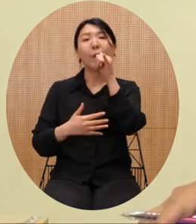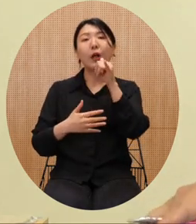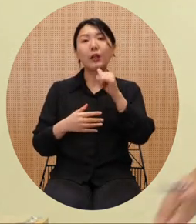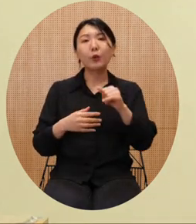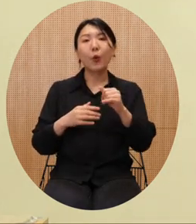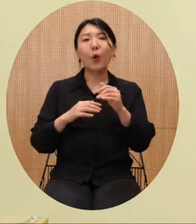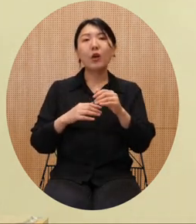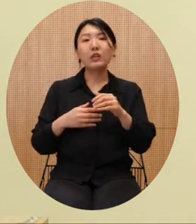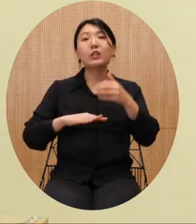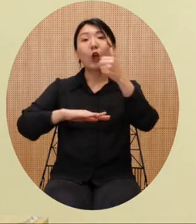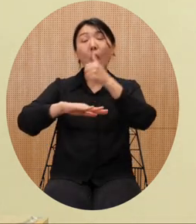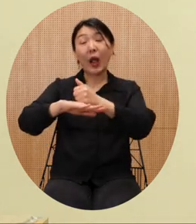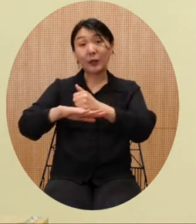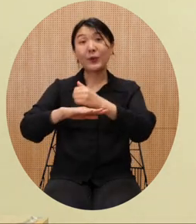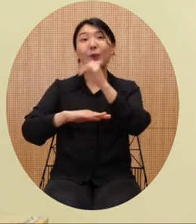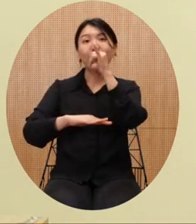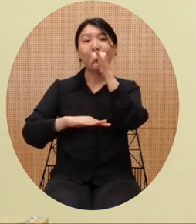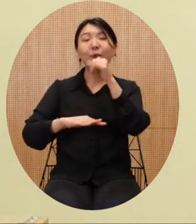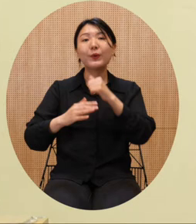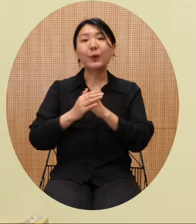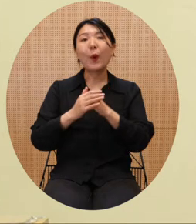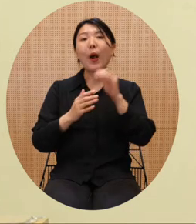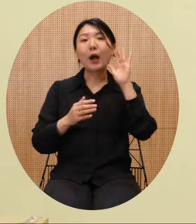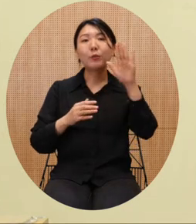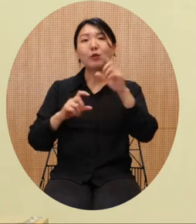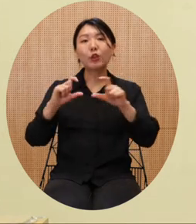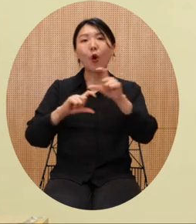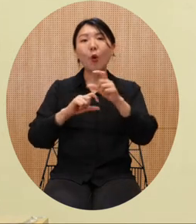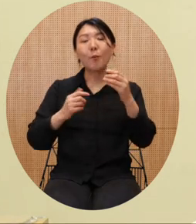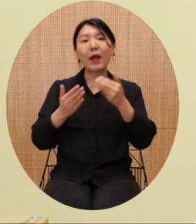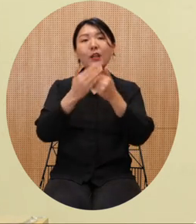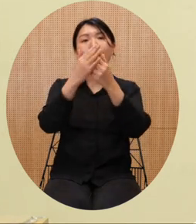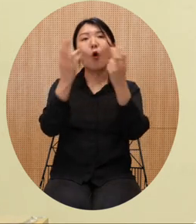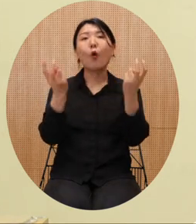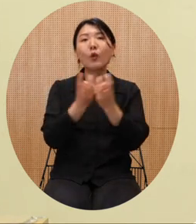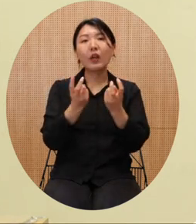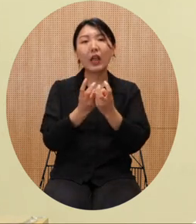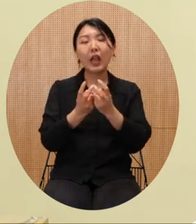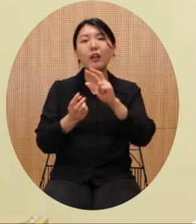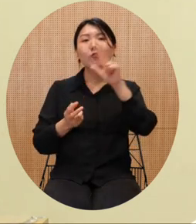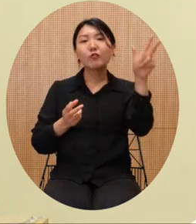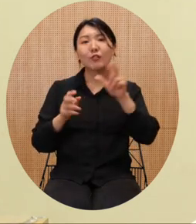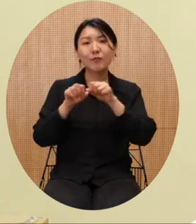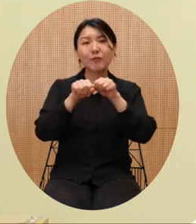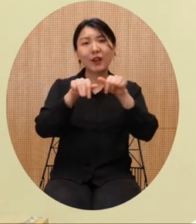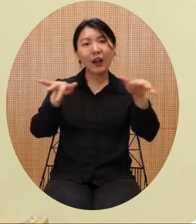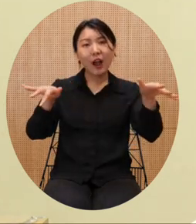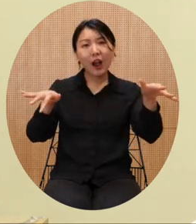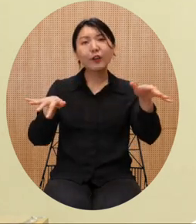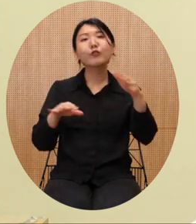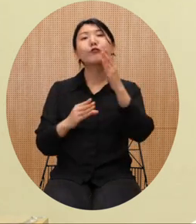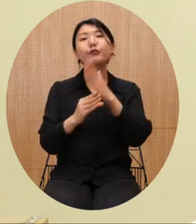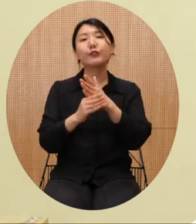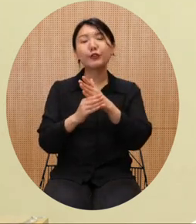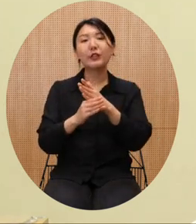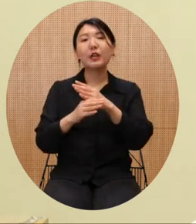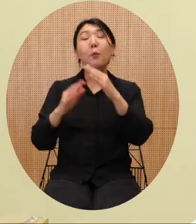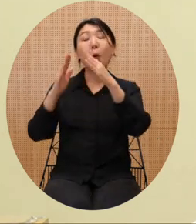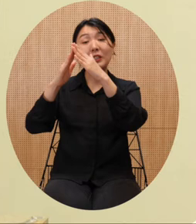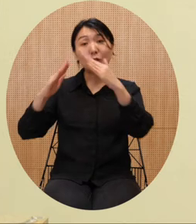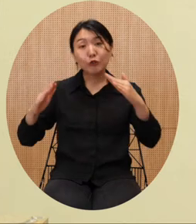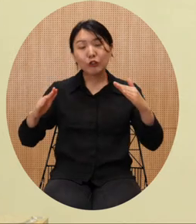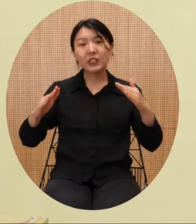소기의 성과가 나타났다. 그리고 향후 어떻게 발전이 되어 갈지 이제 전국적으로 확산도 되고 가고 있고